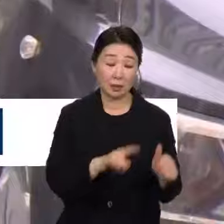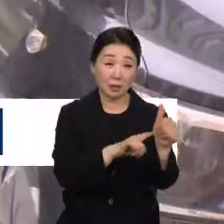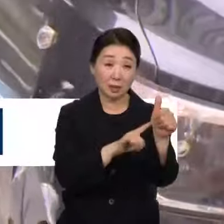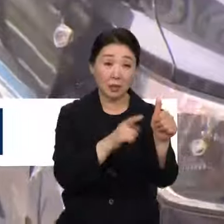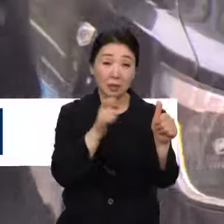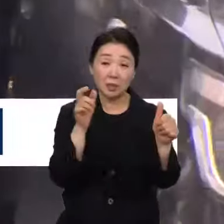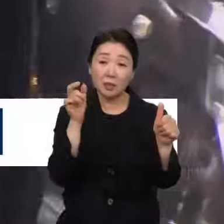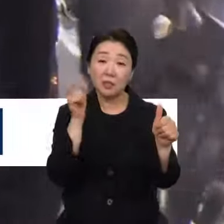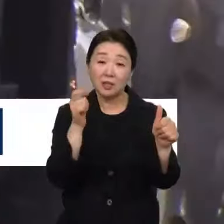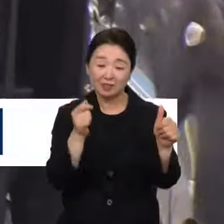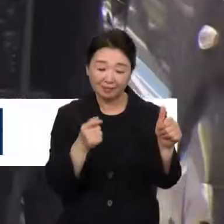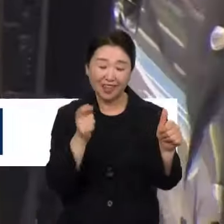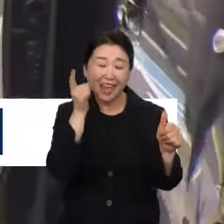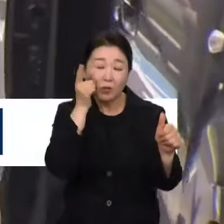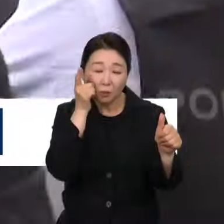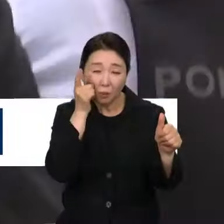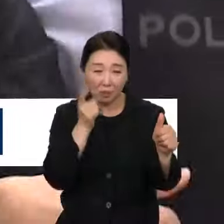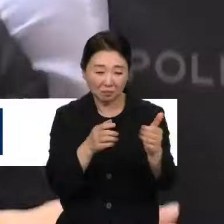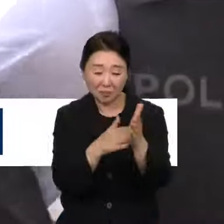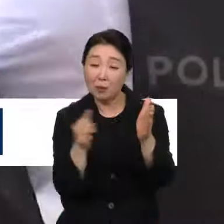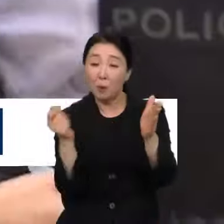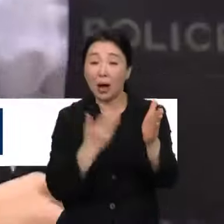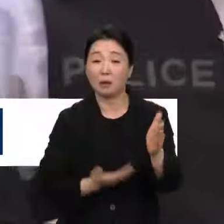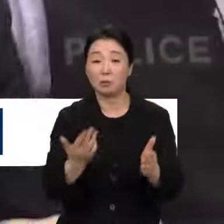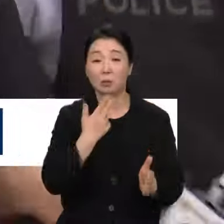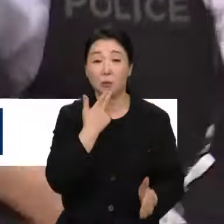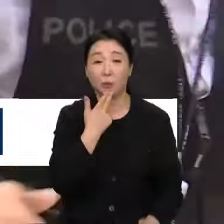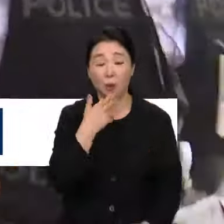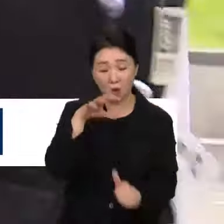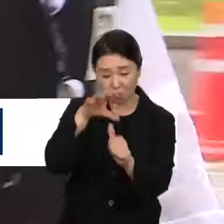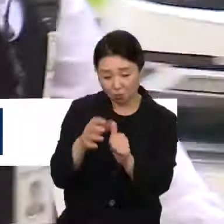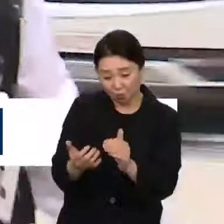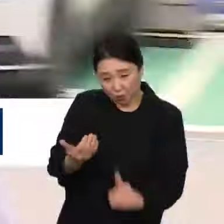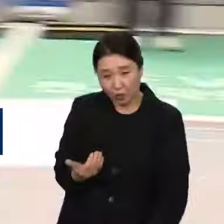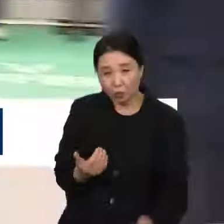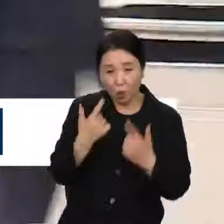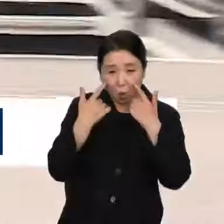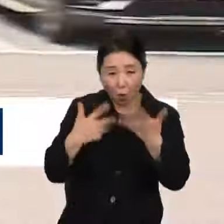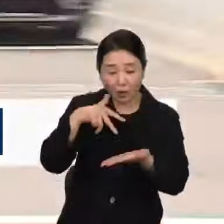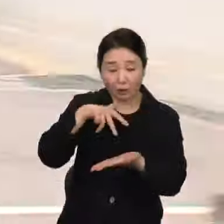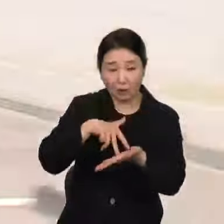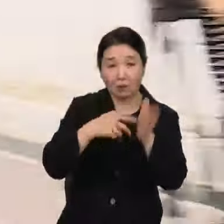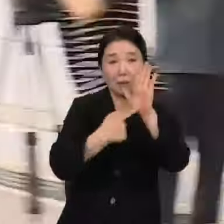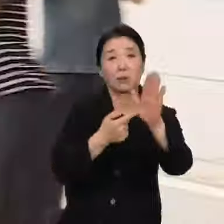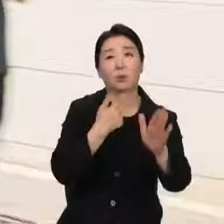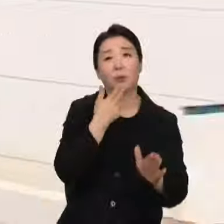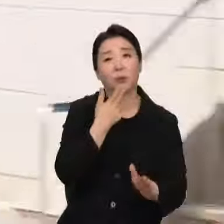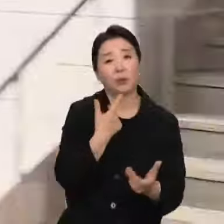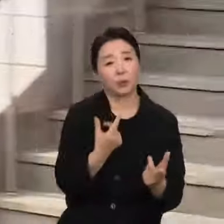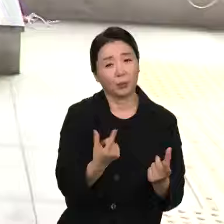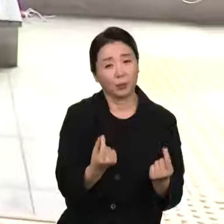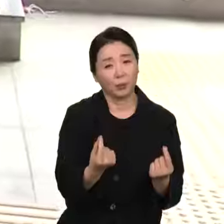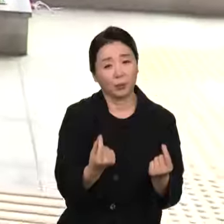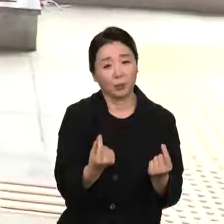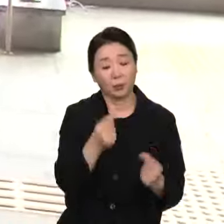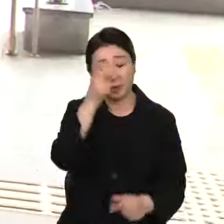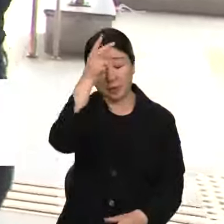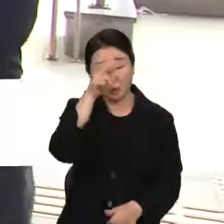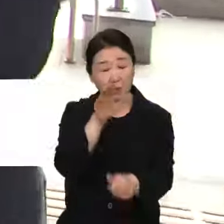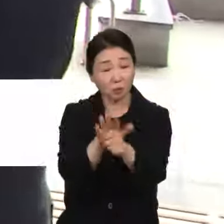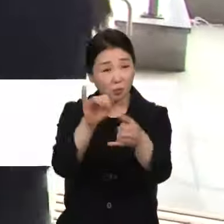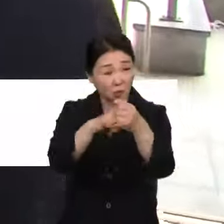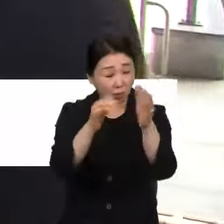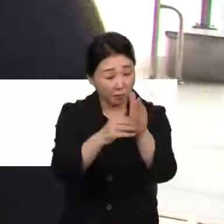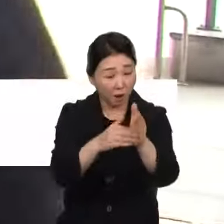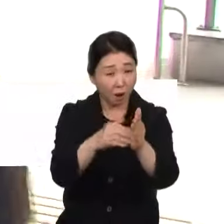비밀번호를 알려주지 않았기 때문입니다. 구속심사 직후에도 명확한 입장을 밝히지 않았습니다. 경찰 협조 약속하셨는데